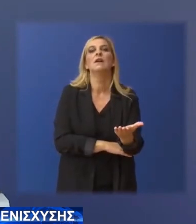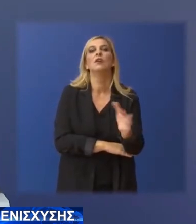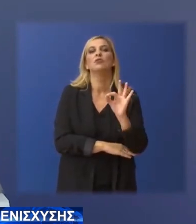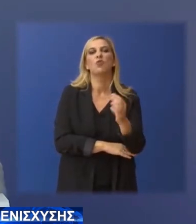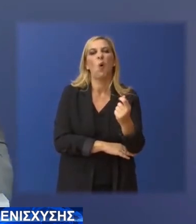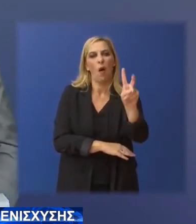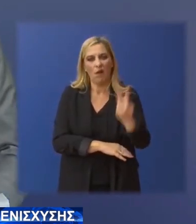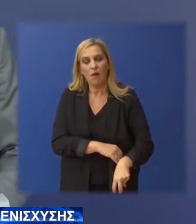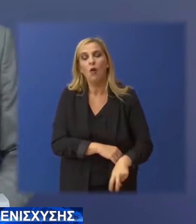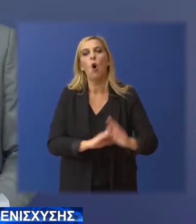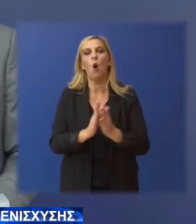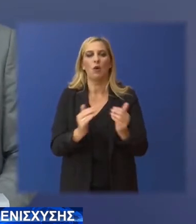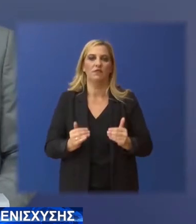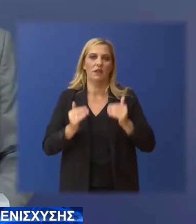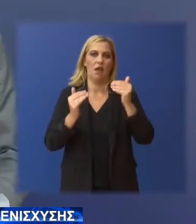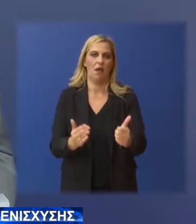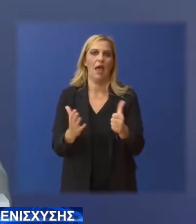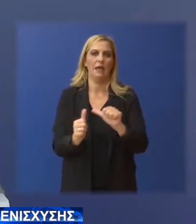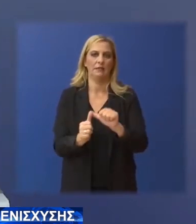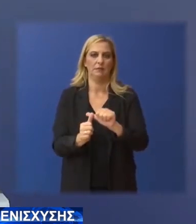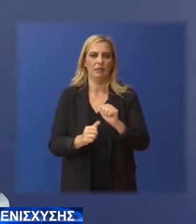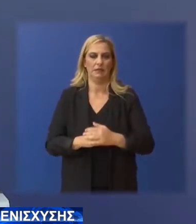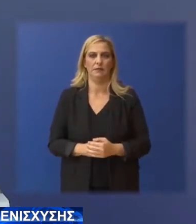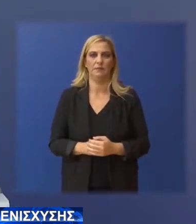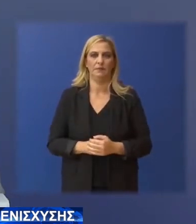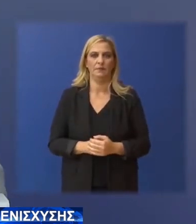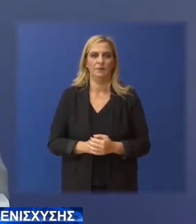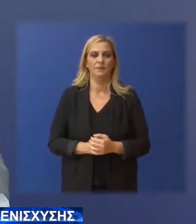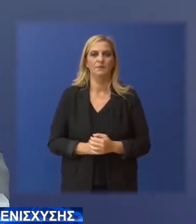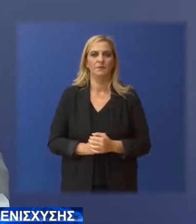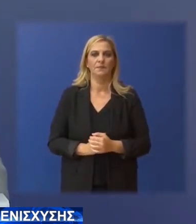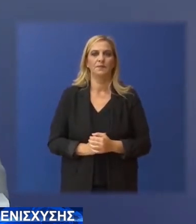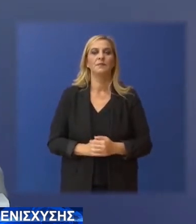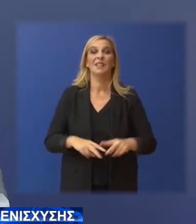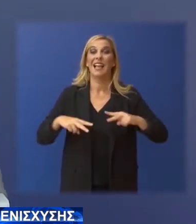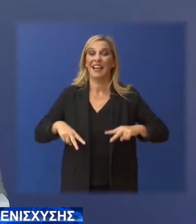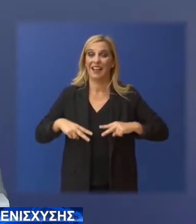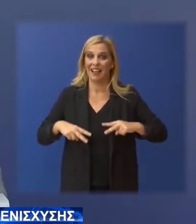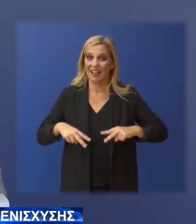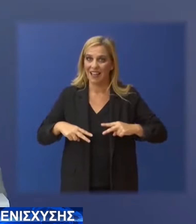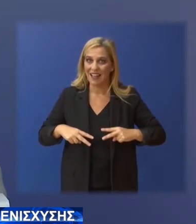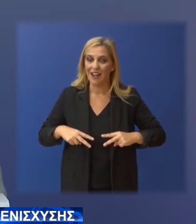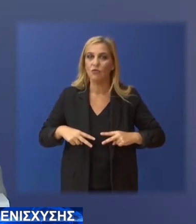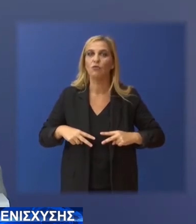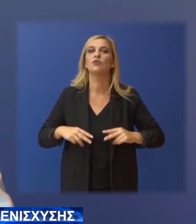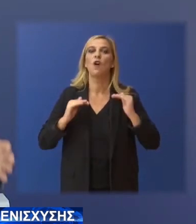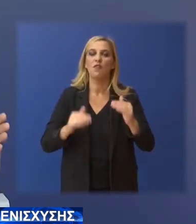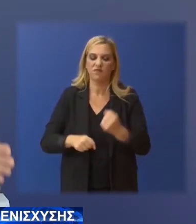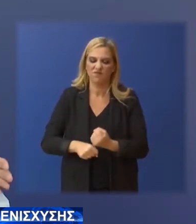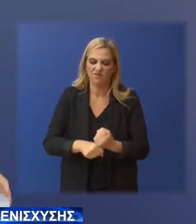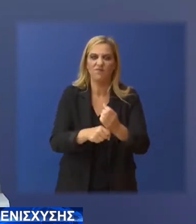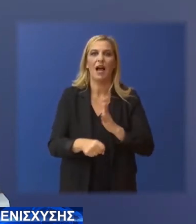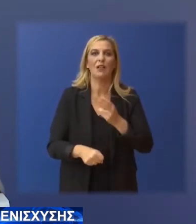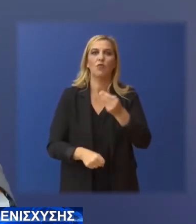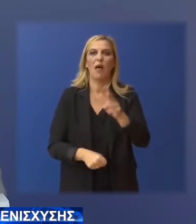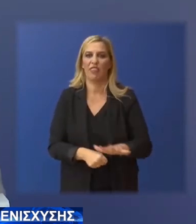αφορούν σε εκκρεμείς διαδικασίες αναγκαστικής εκτέλεσης. Ο κρατικός μηχανισμός παραμένει στο πλευρό των πληγέντων από τις πλημμύρες στη